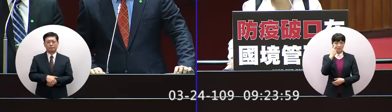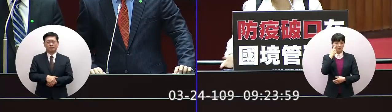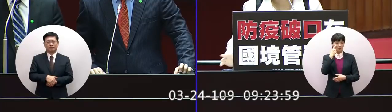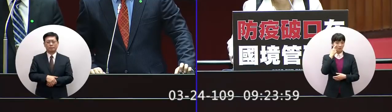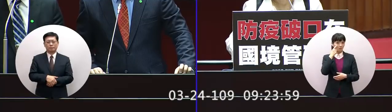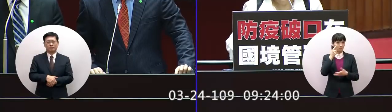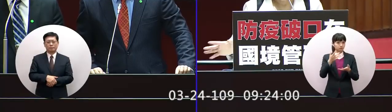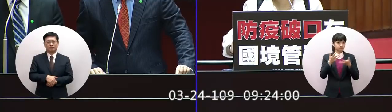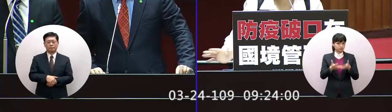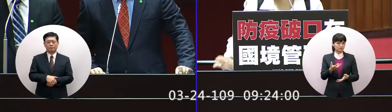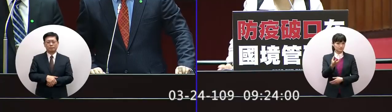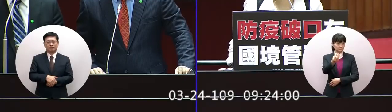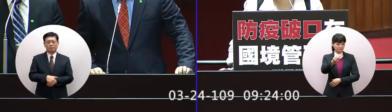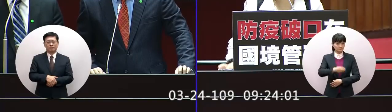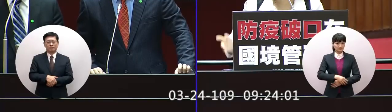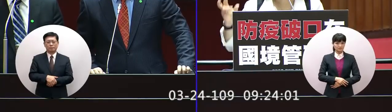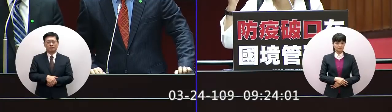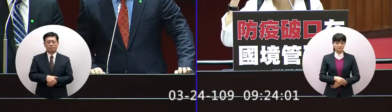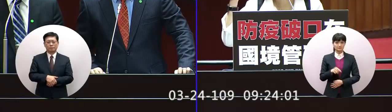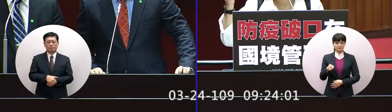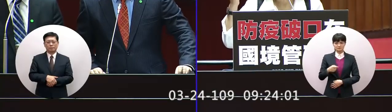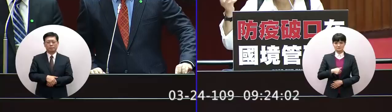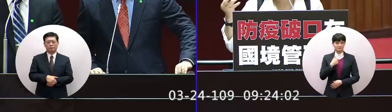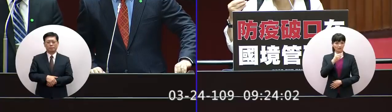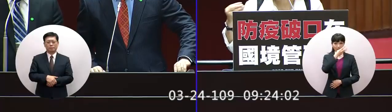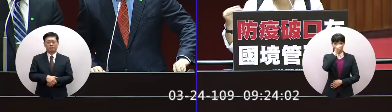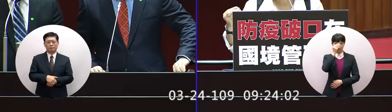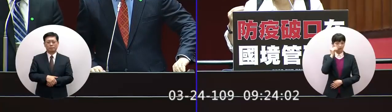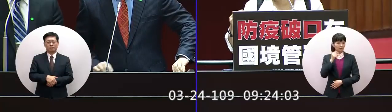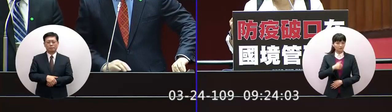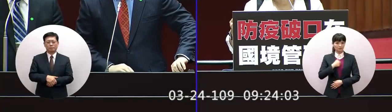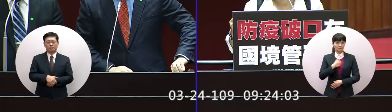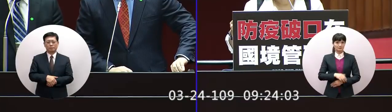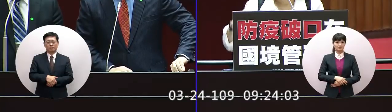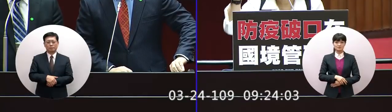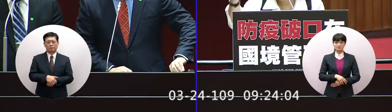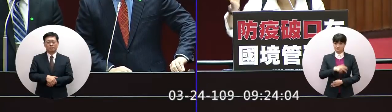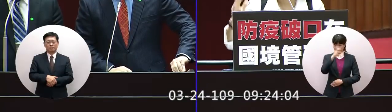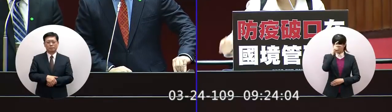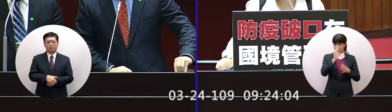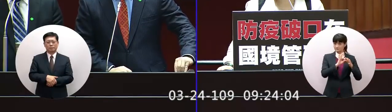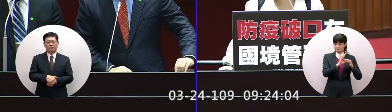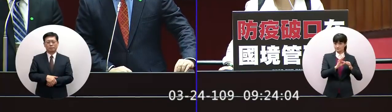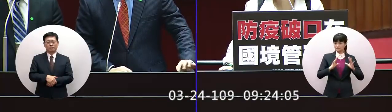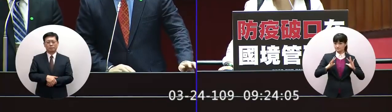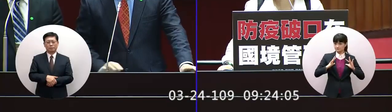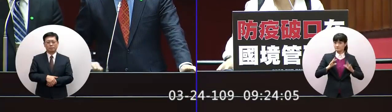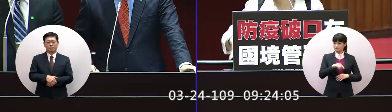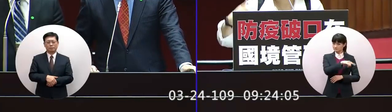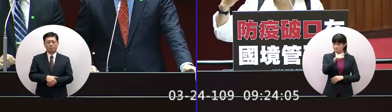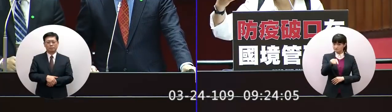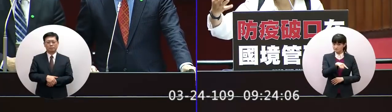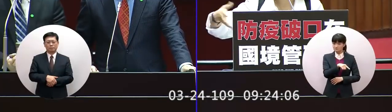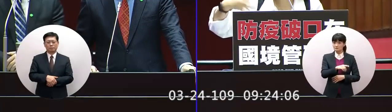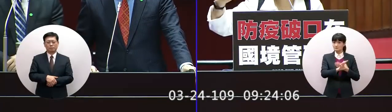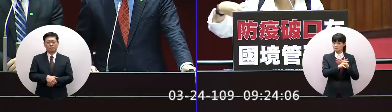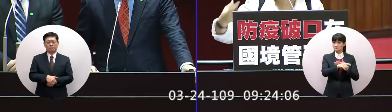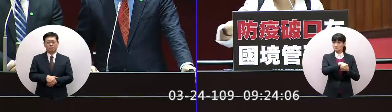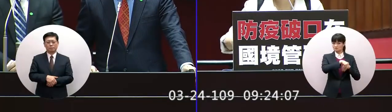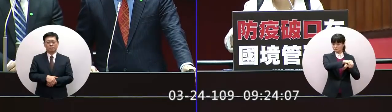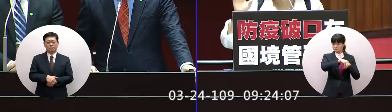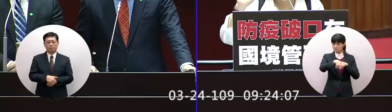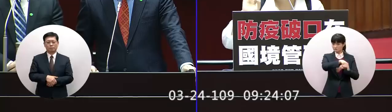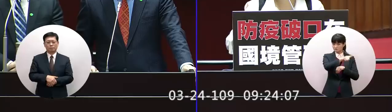视哈，否则不会办得这么落惨。因为我们其实警察联络官或者是我们其实 Interpol 他有帮